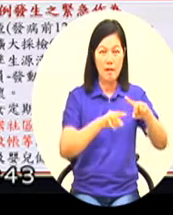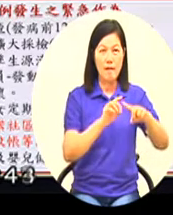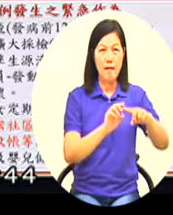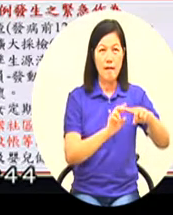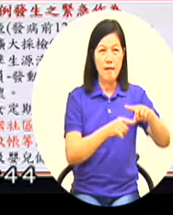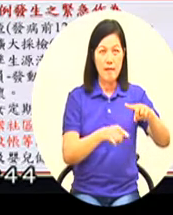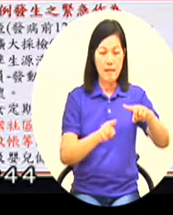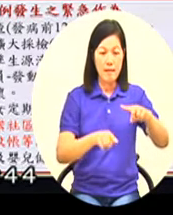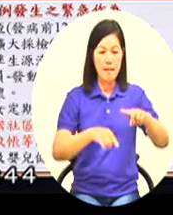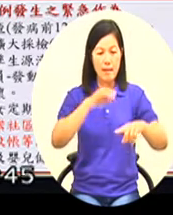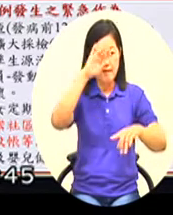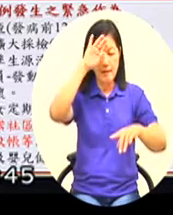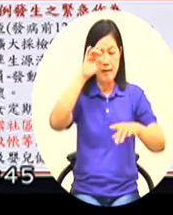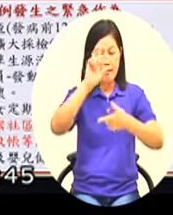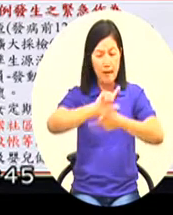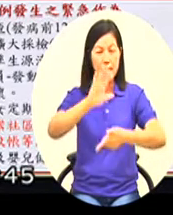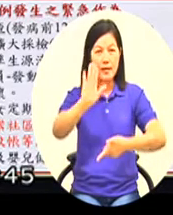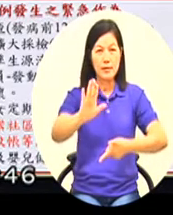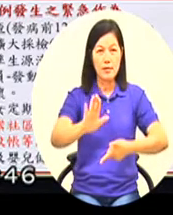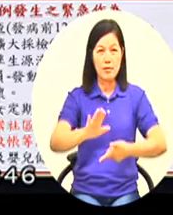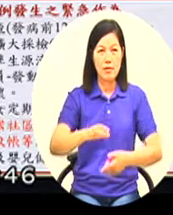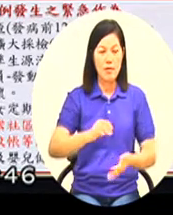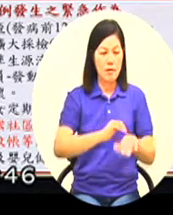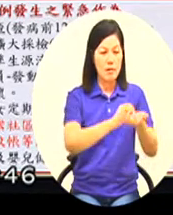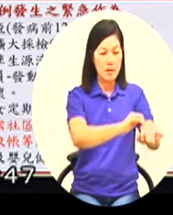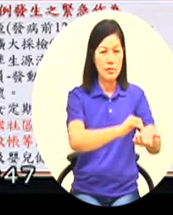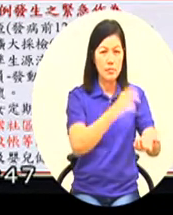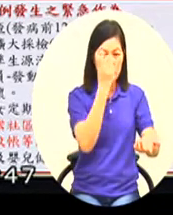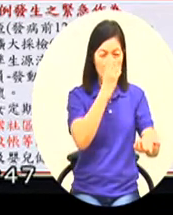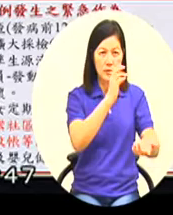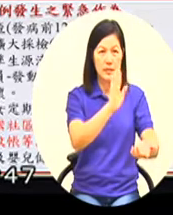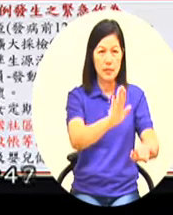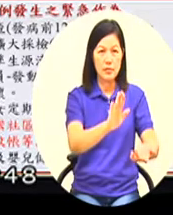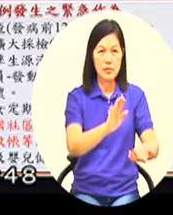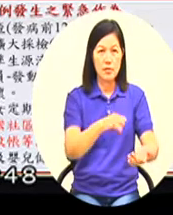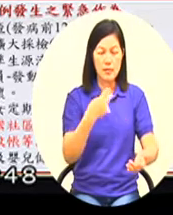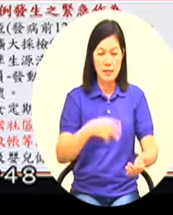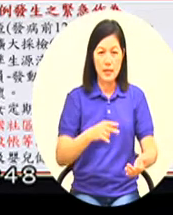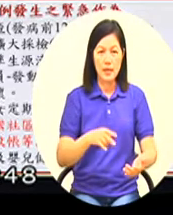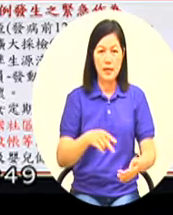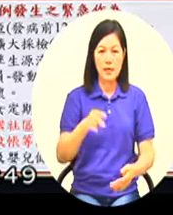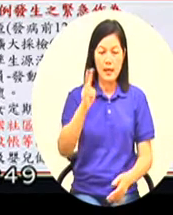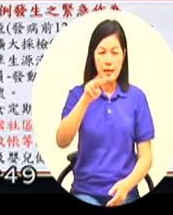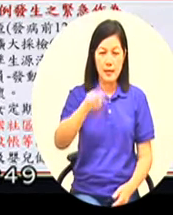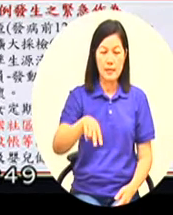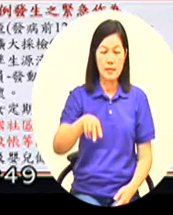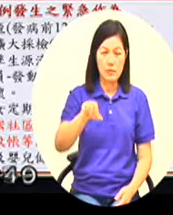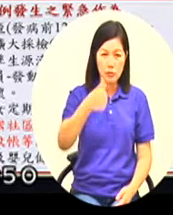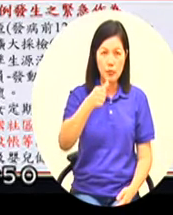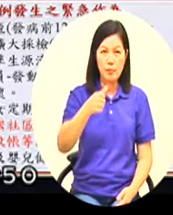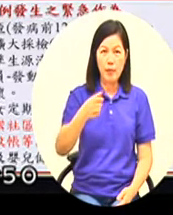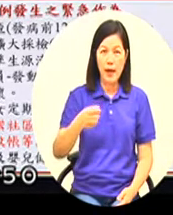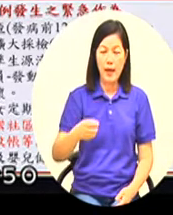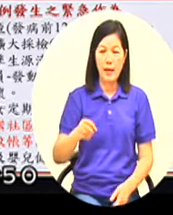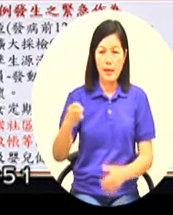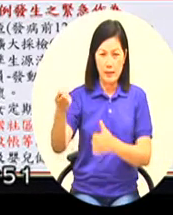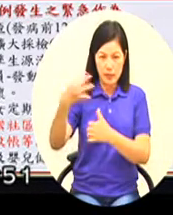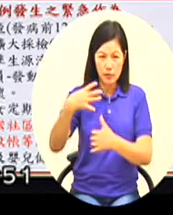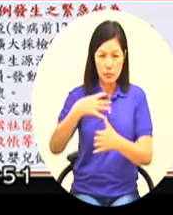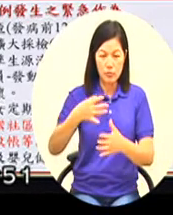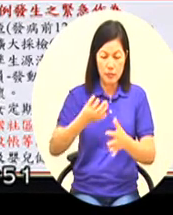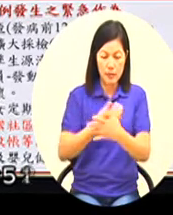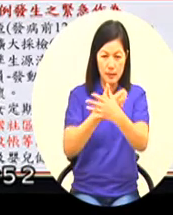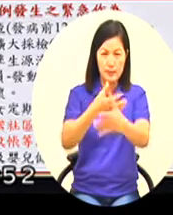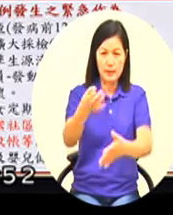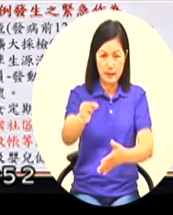或是到卫生所去做检疫，那一旦确诊的话，我们也提供2500块的通报奖金。那一旦确定病例的时候，我们